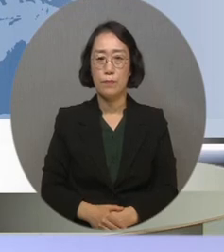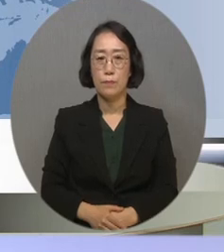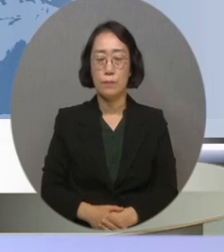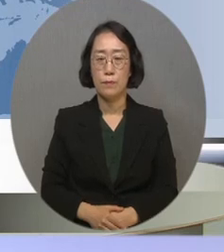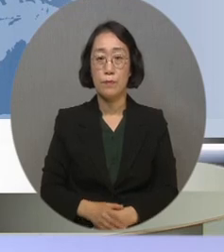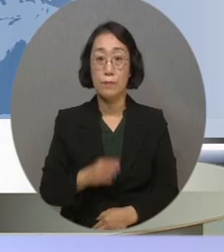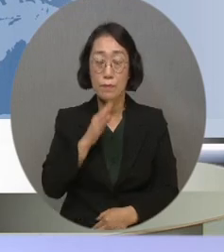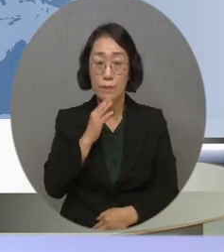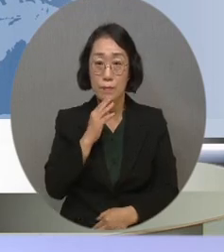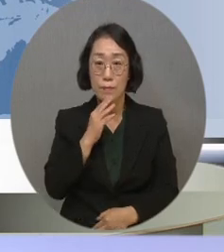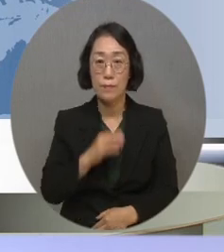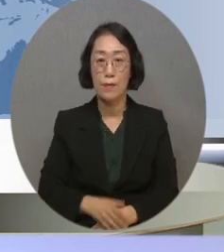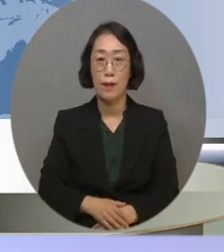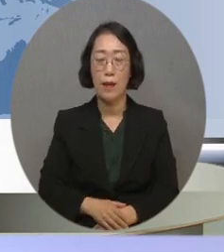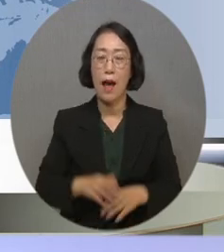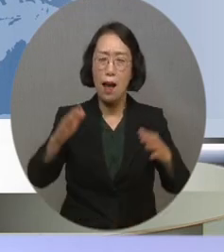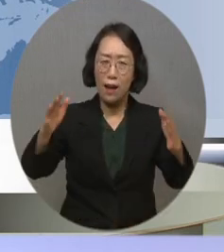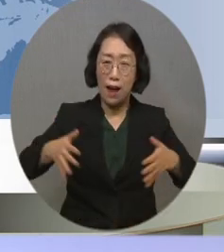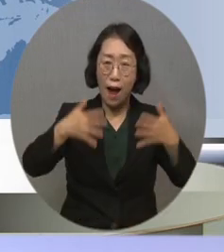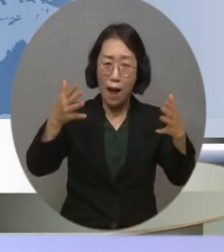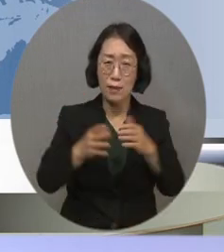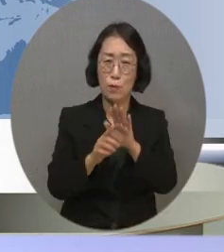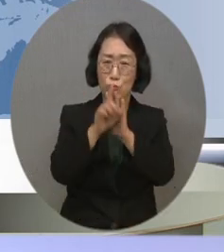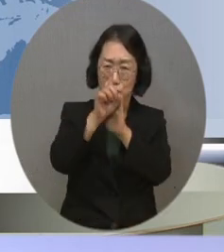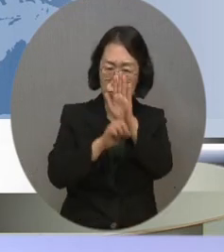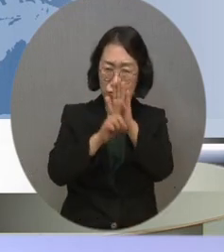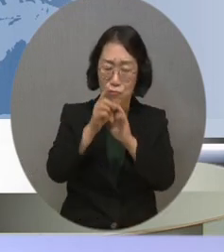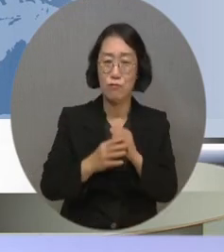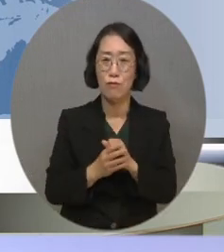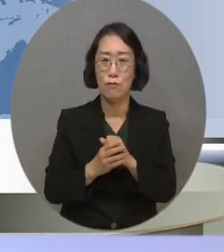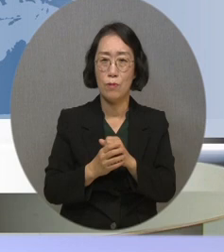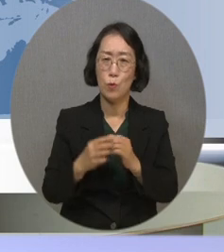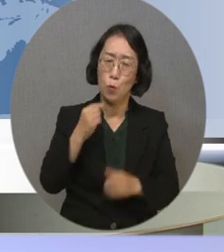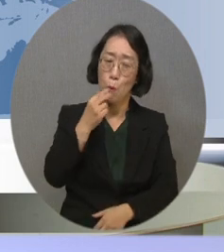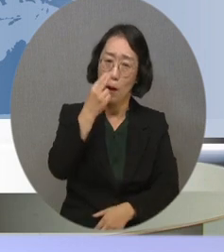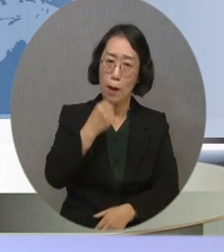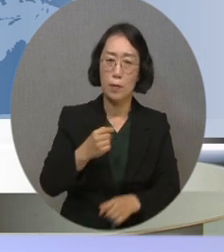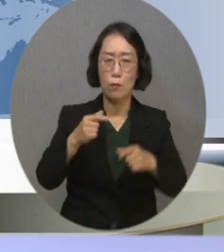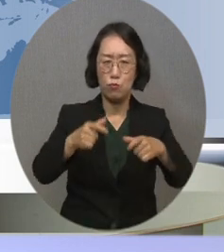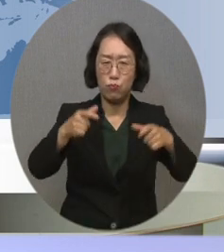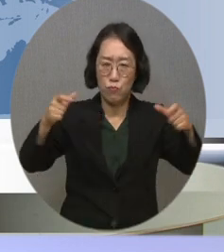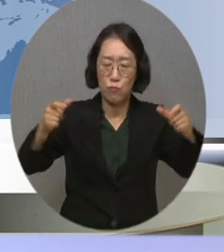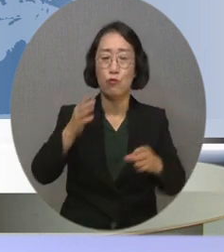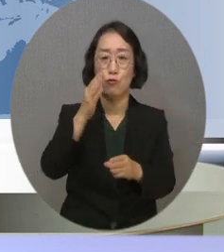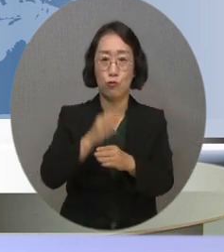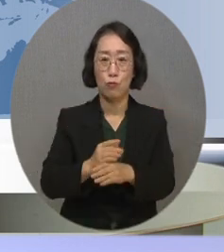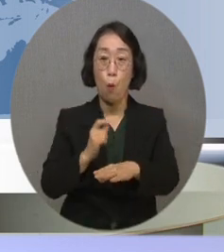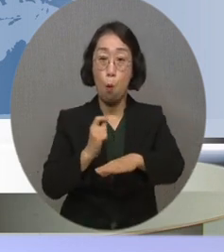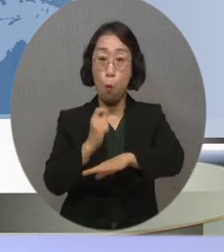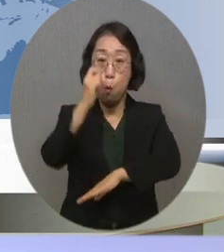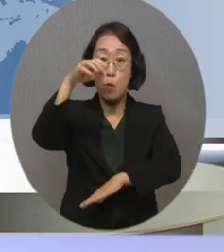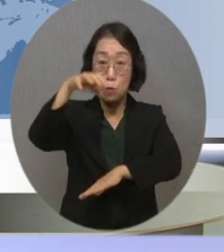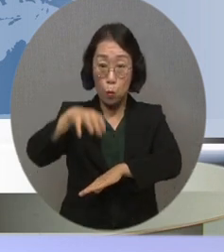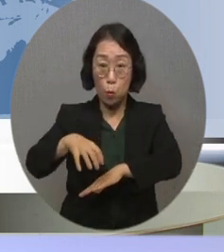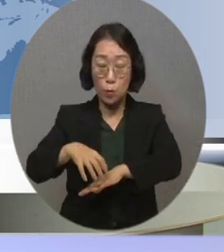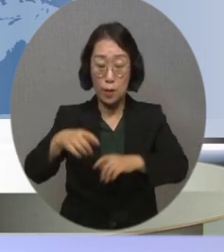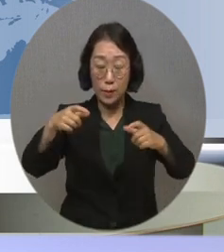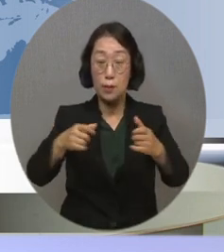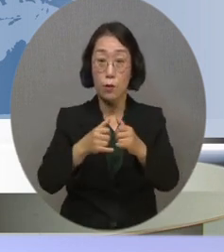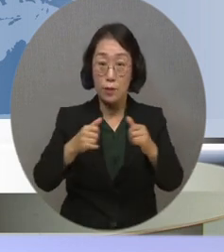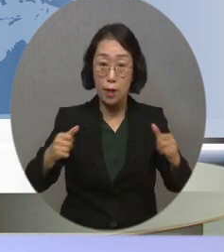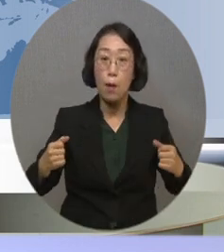본격적인 환절기를 맞아 최근 독감 환자가 크게 늘고 있습니다 전라남도 고흥군이 국민들의 건강